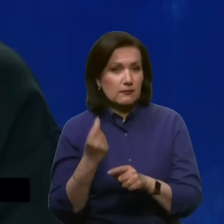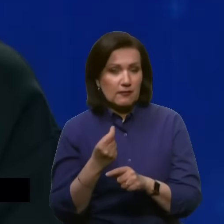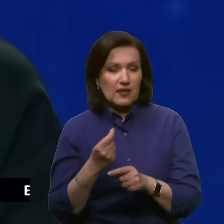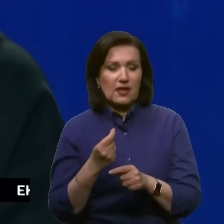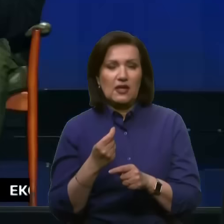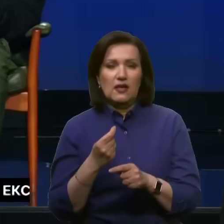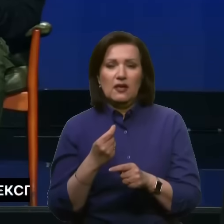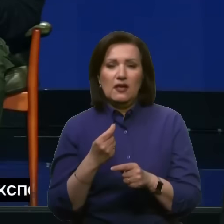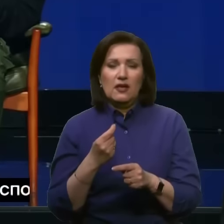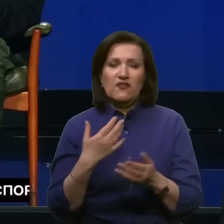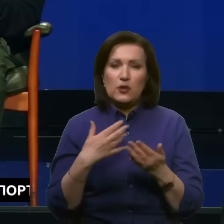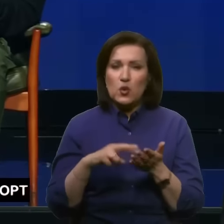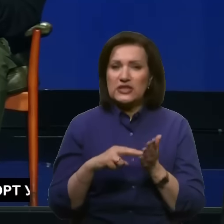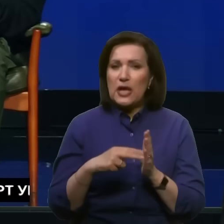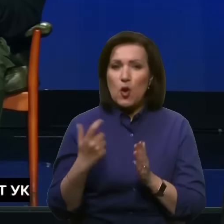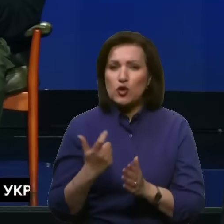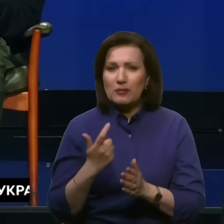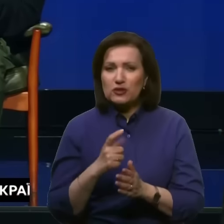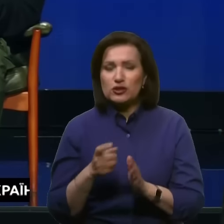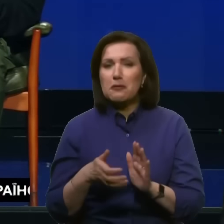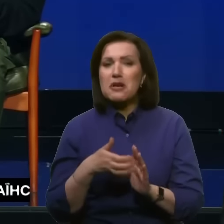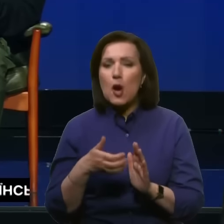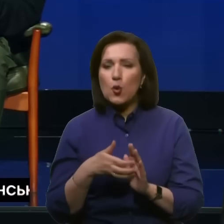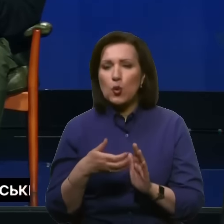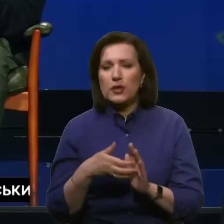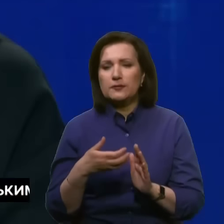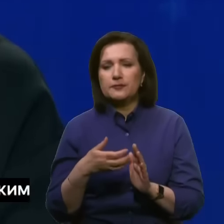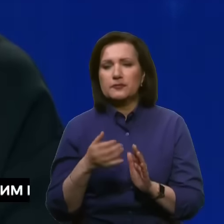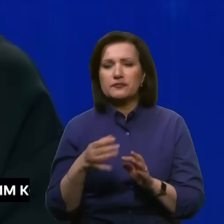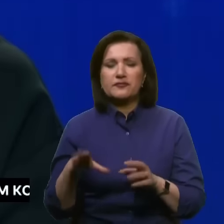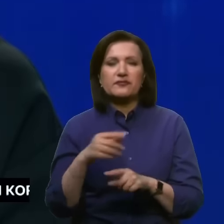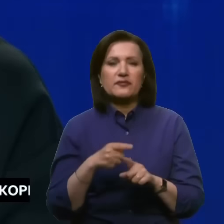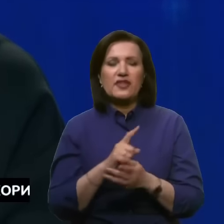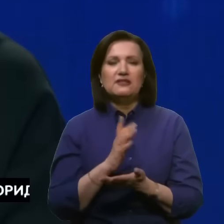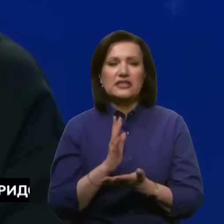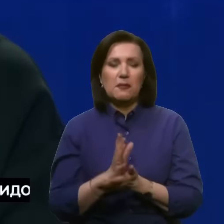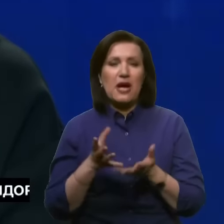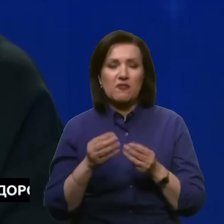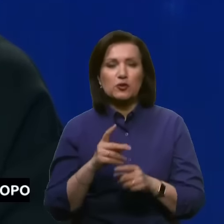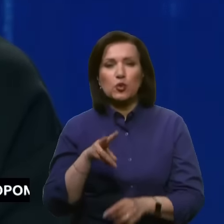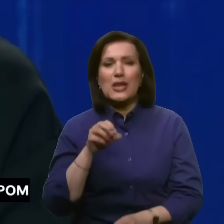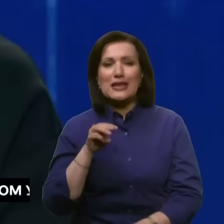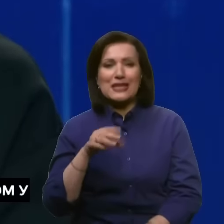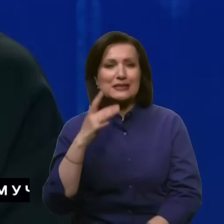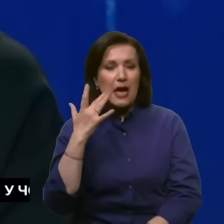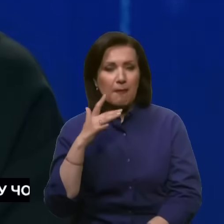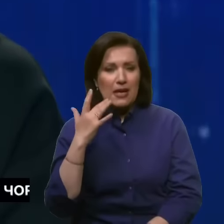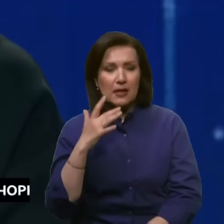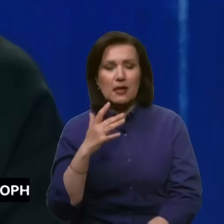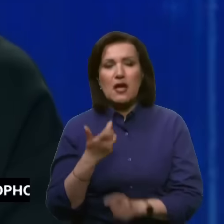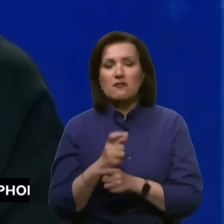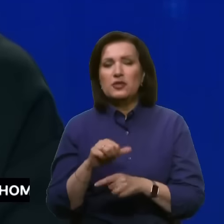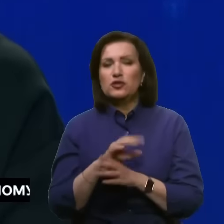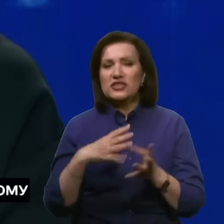через це замало відносних економічних бракує. І все це має вплив, що Латинська Америка у